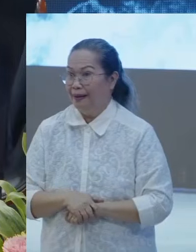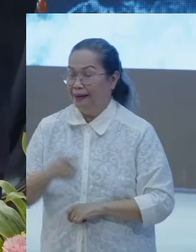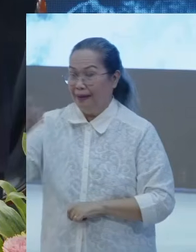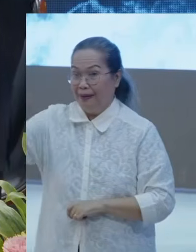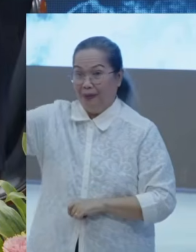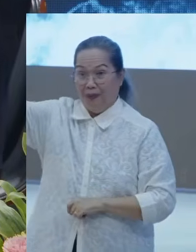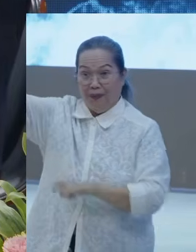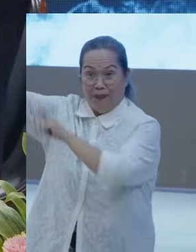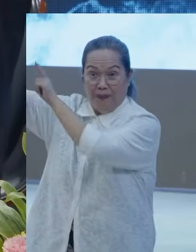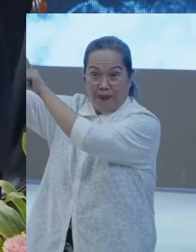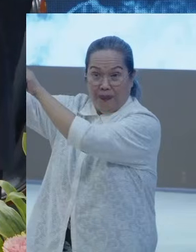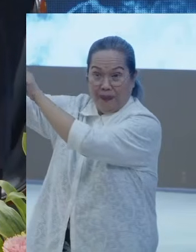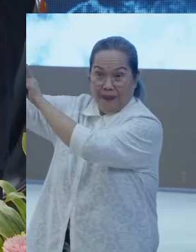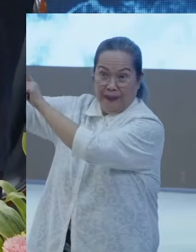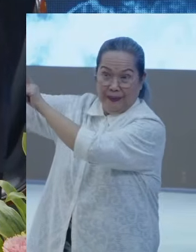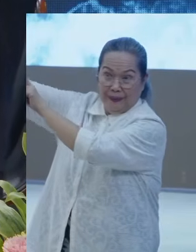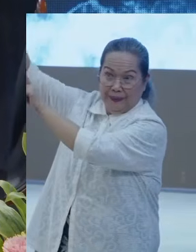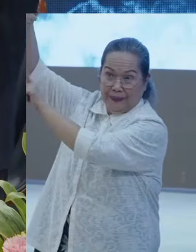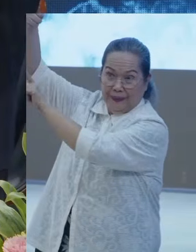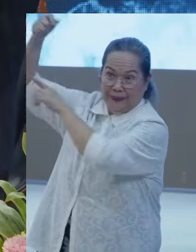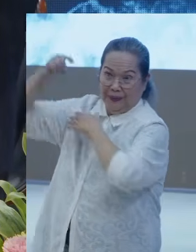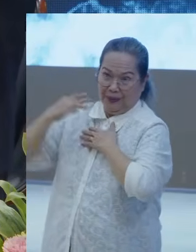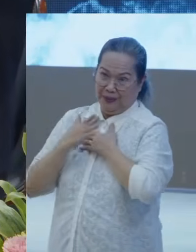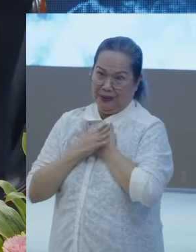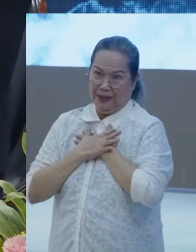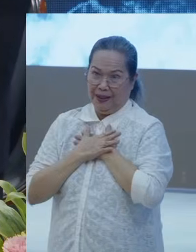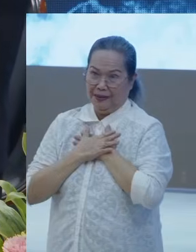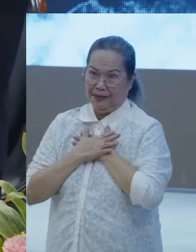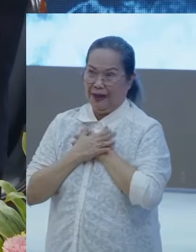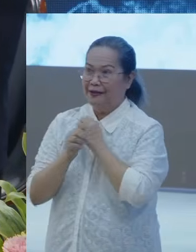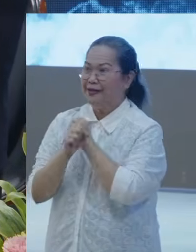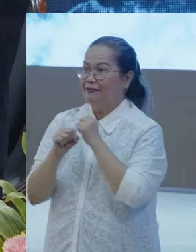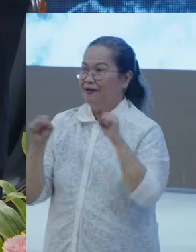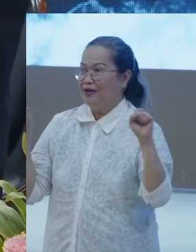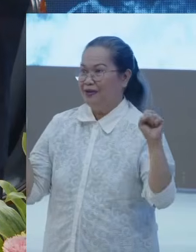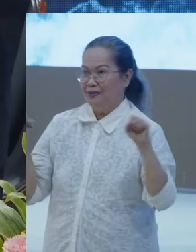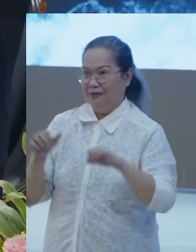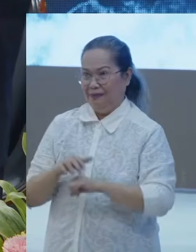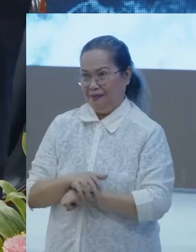kanyang sovereign grace in salvation.